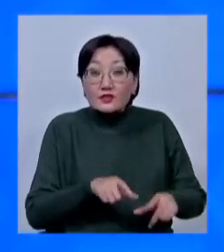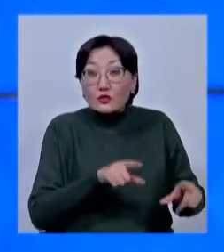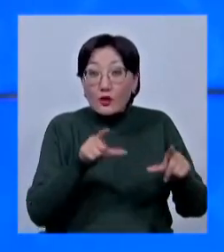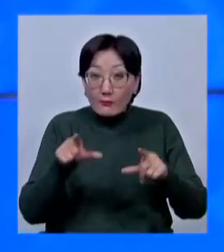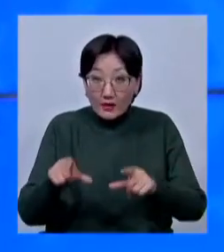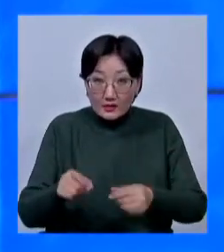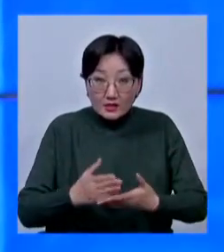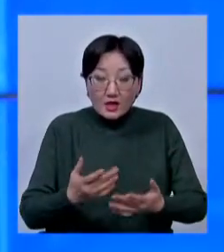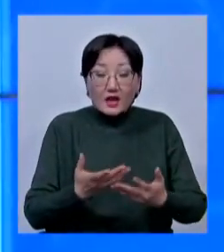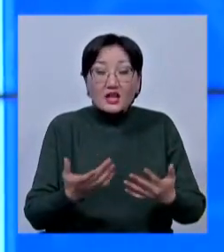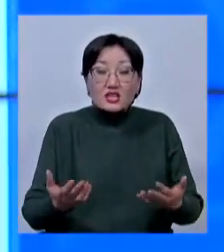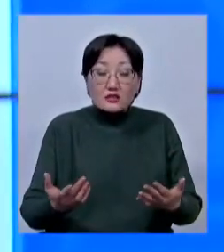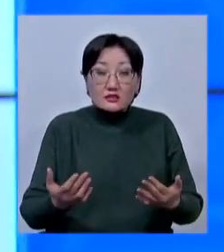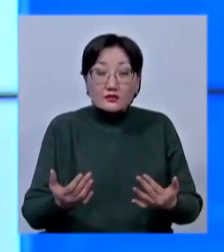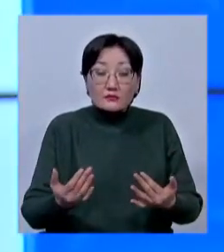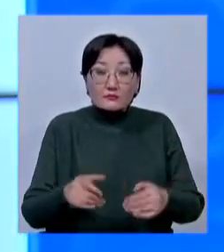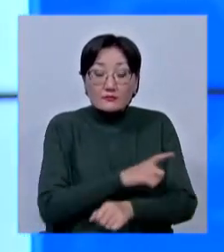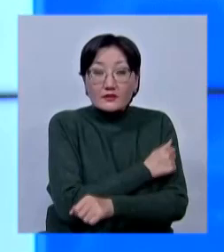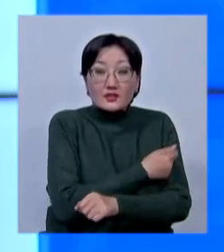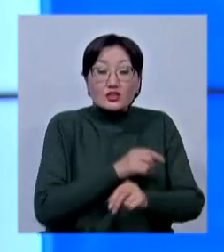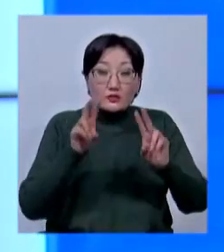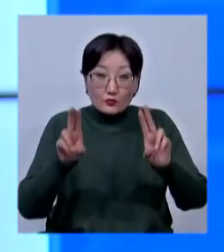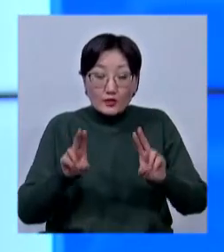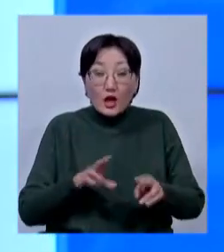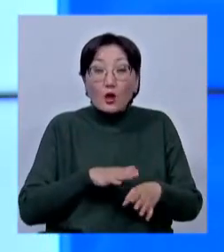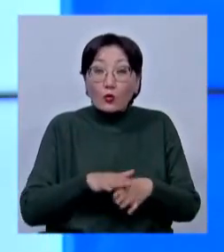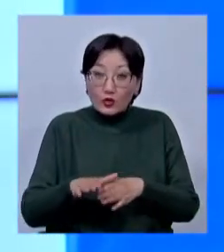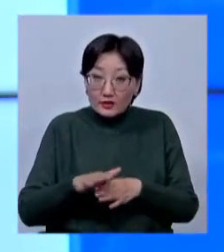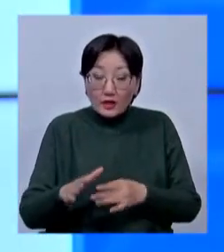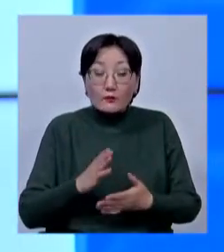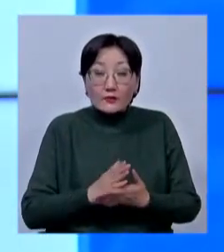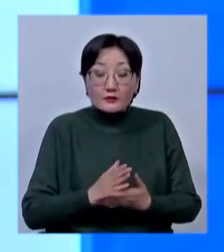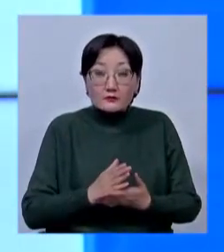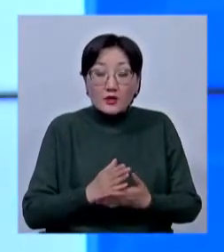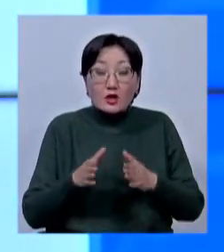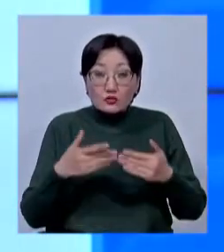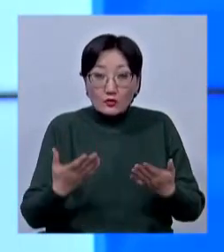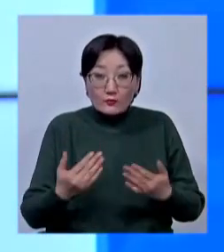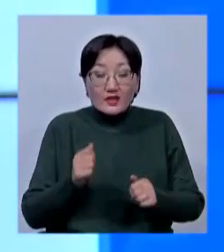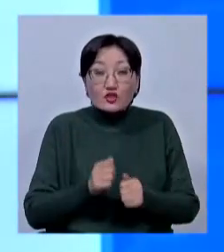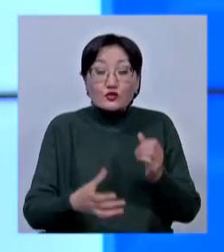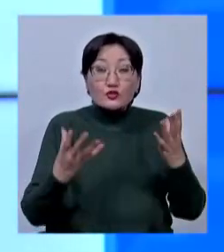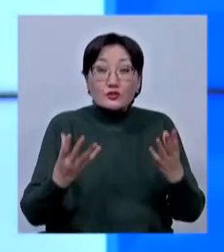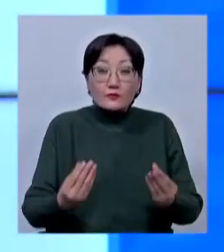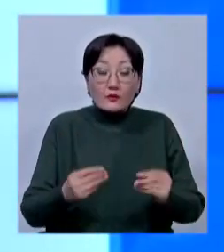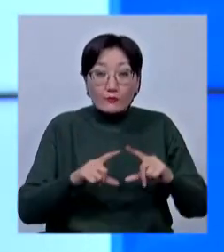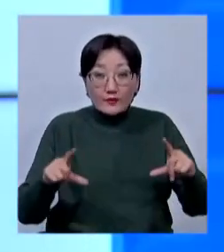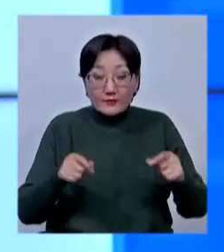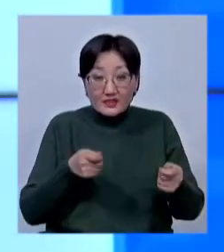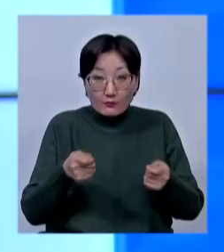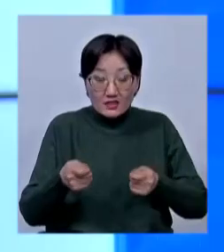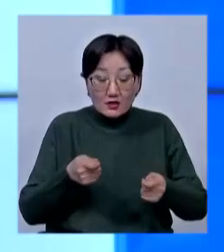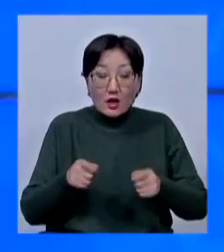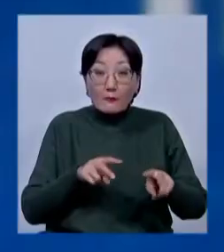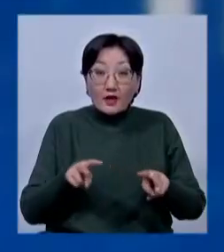тұрады. Қаншалықты жаңағы санитарлық талаптардың орындалып жатқан. Ол онсыз да күнделікті мектеп